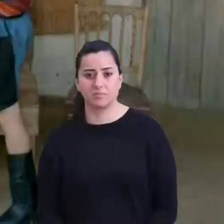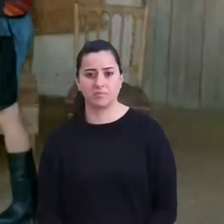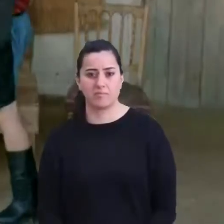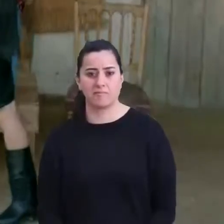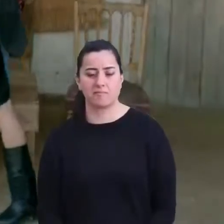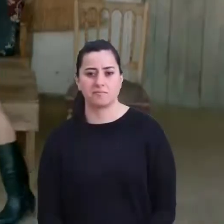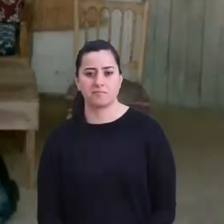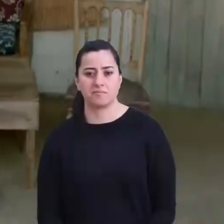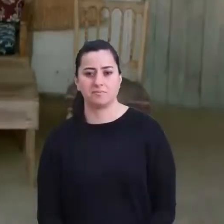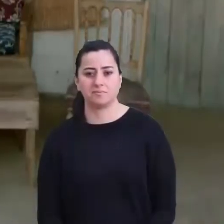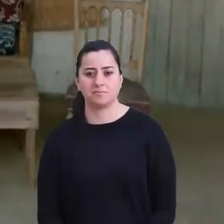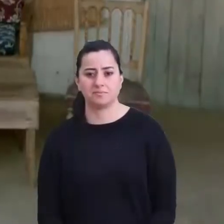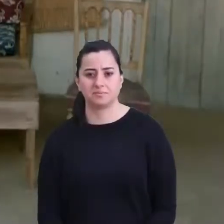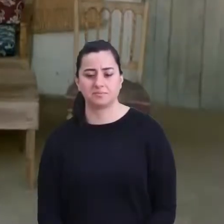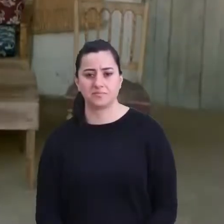araya.